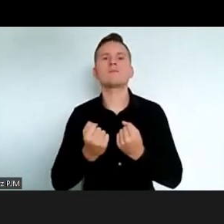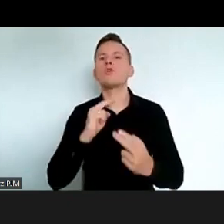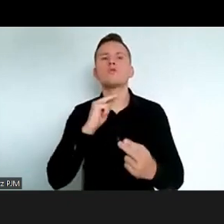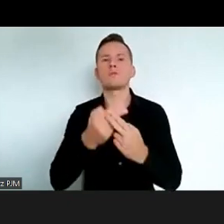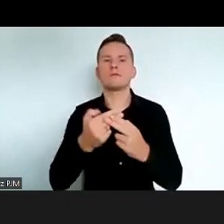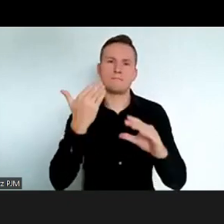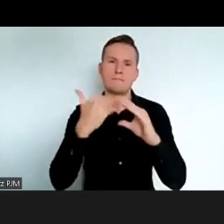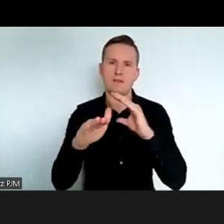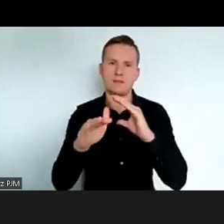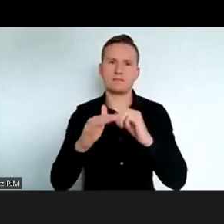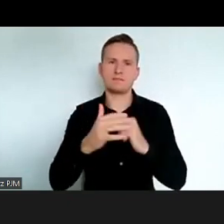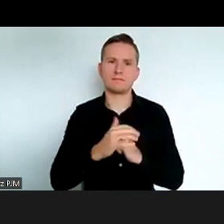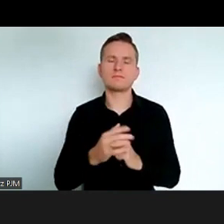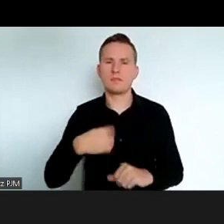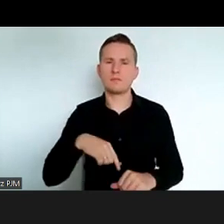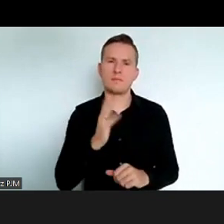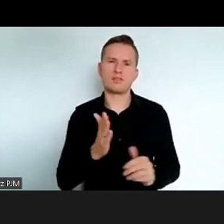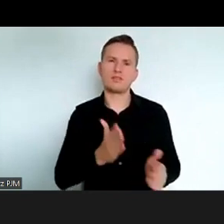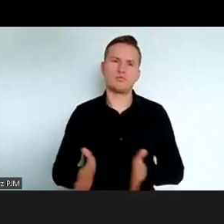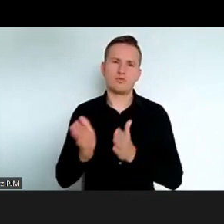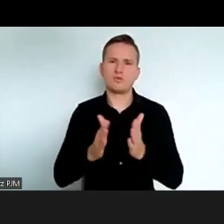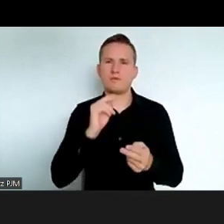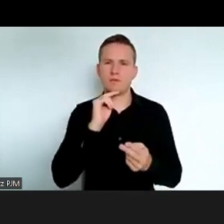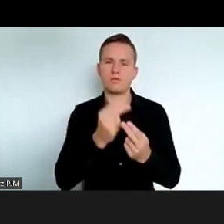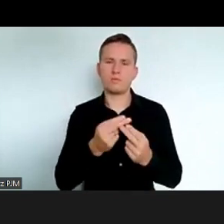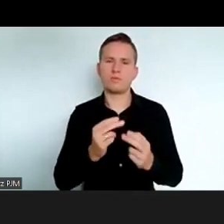mailowo. Przygotujemy odpowiedź dla Państwa,